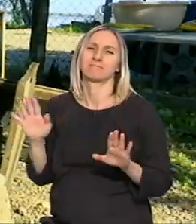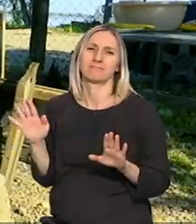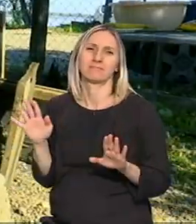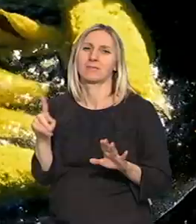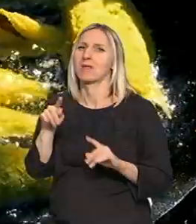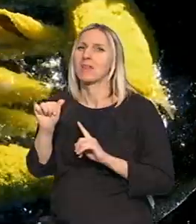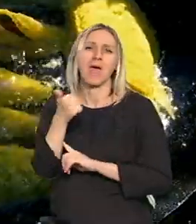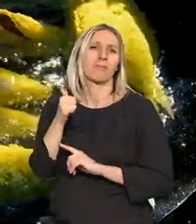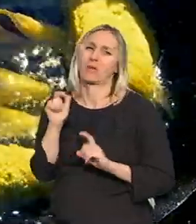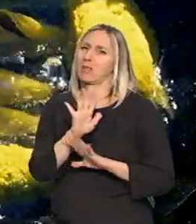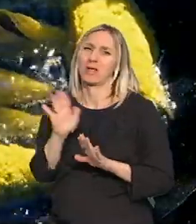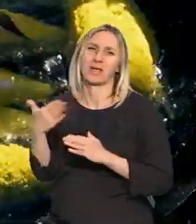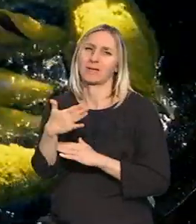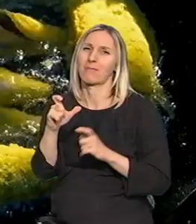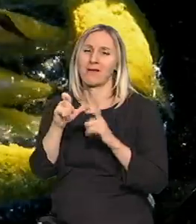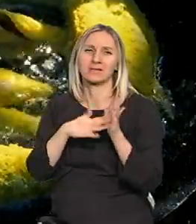najlepša riba, smuđe.